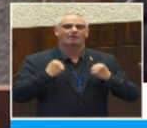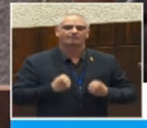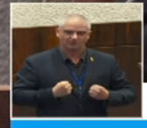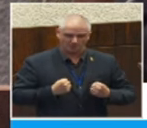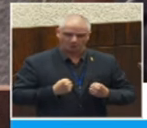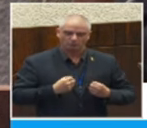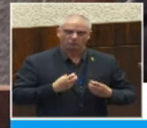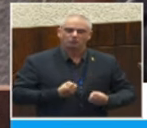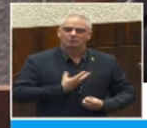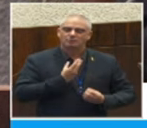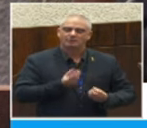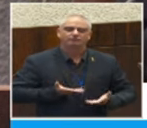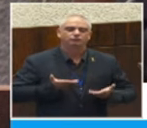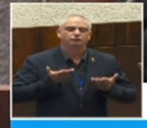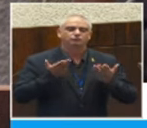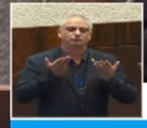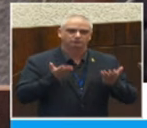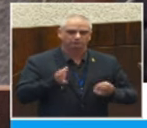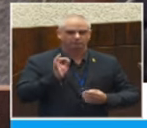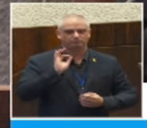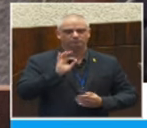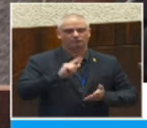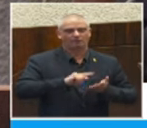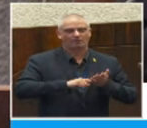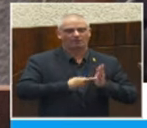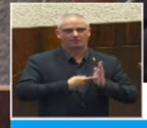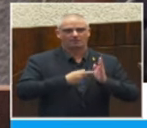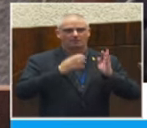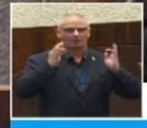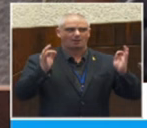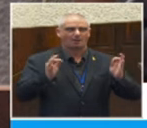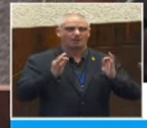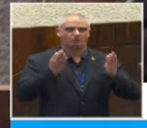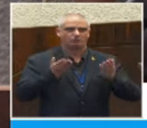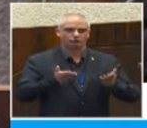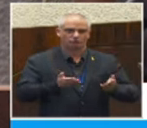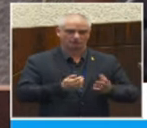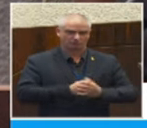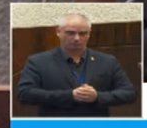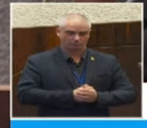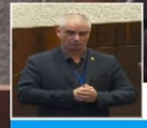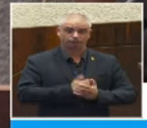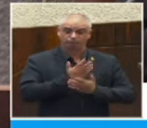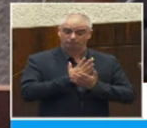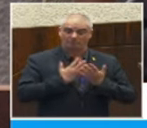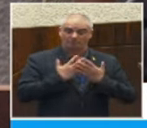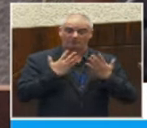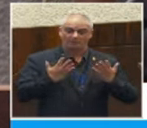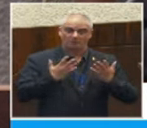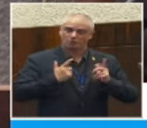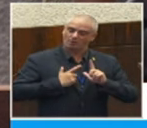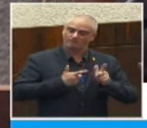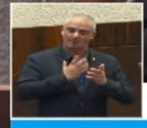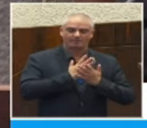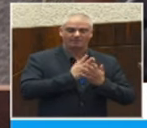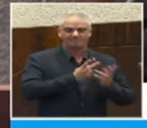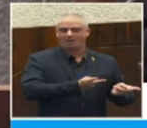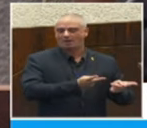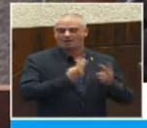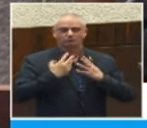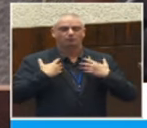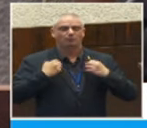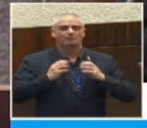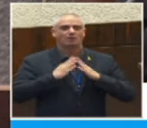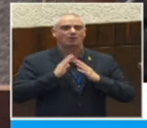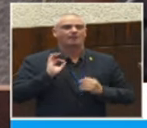נפשם למען המטרה הקדושה הזאת. חלק גדול מהמפונים שבו בביטחון לבתיהם, אך